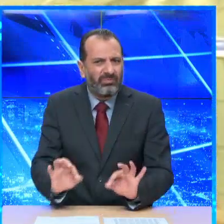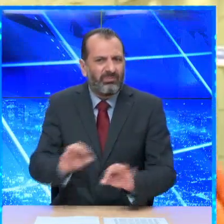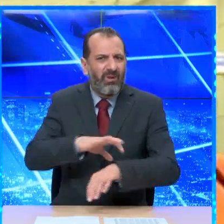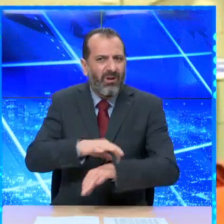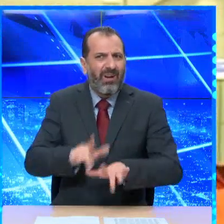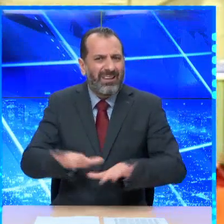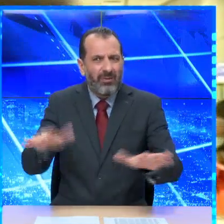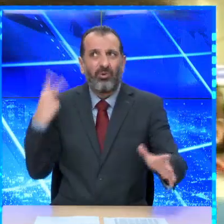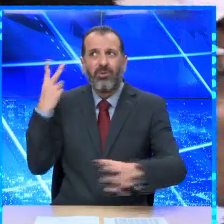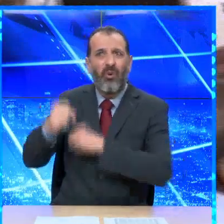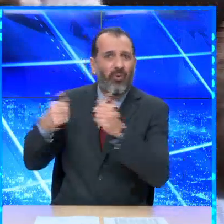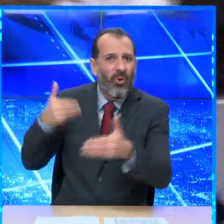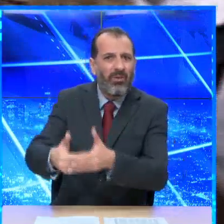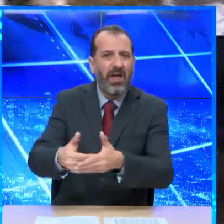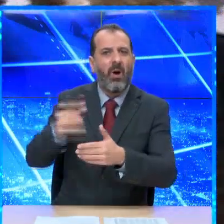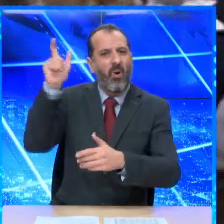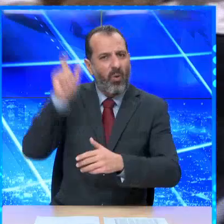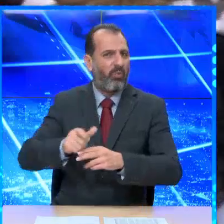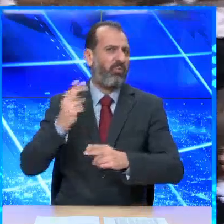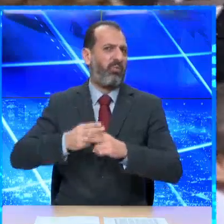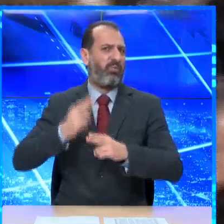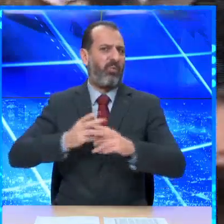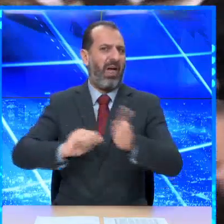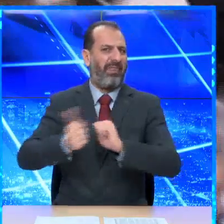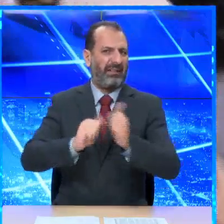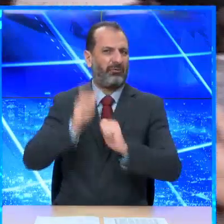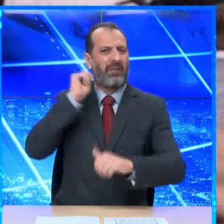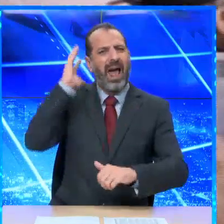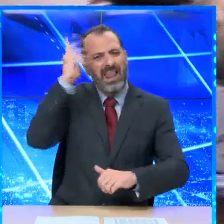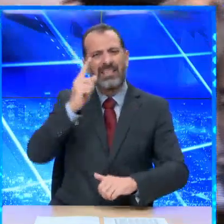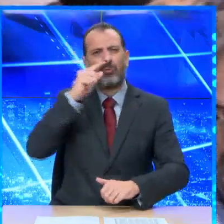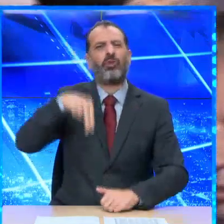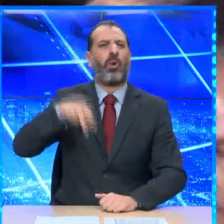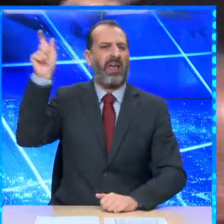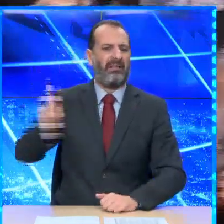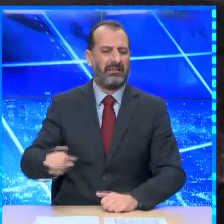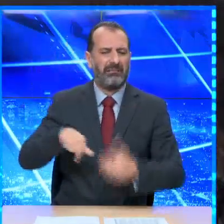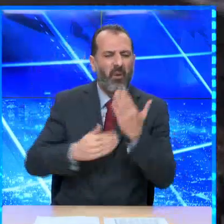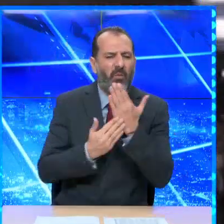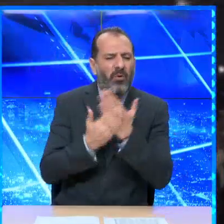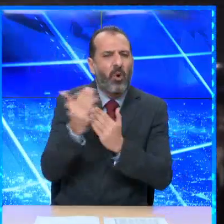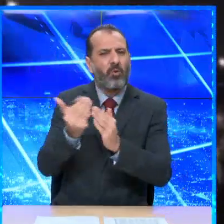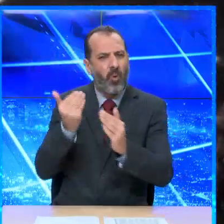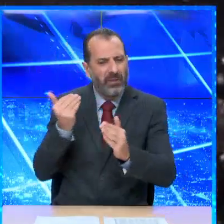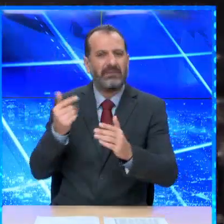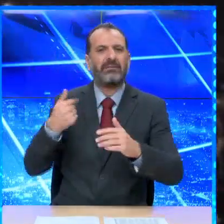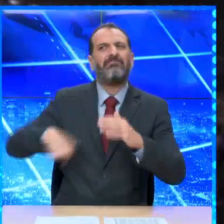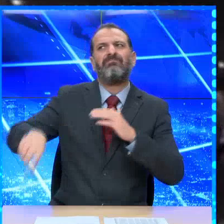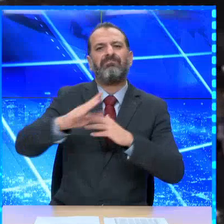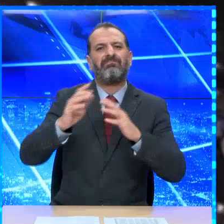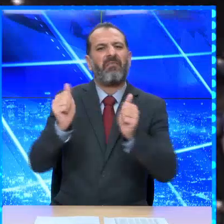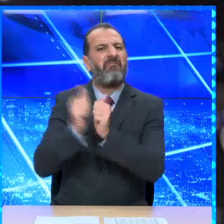τελευταία δύο χρόνια ο μεγάλος αυτός αθλητής Αλέξανδρος Νικολαίδης. Από νωρίς το πρωί σήμερα έρχονται εδώ φίλοι,